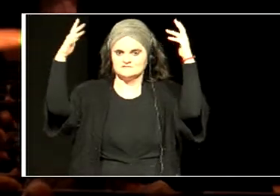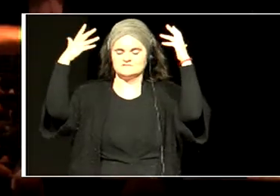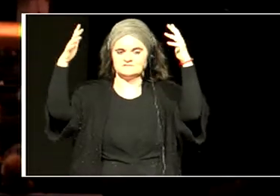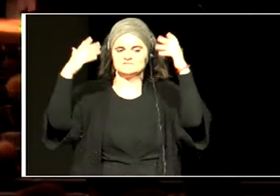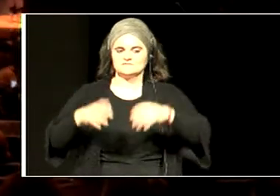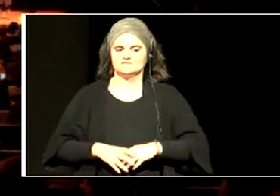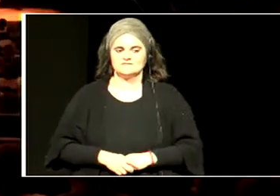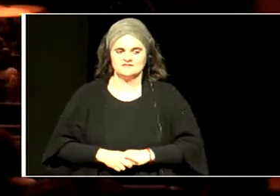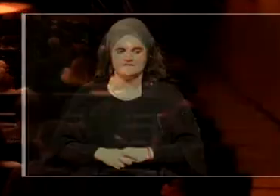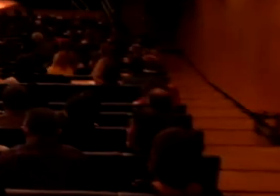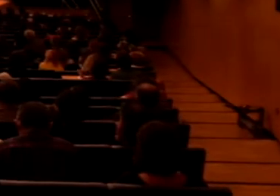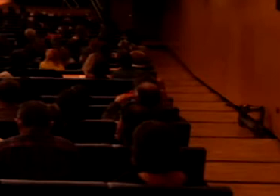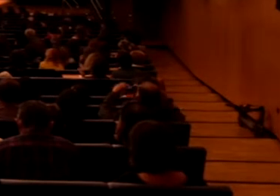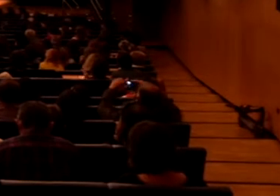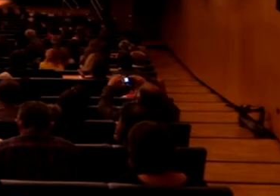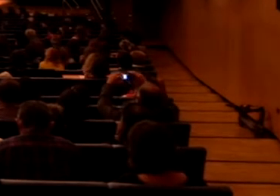Tingani, beharko benite,